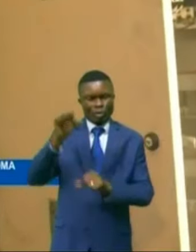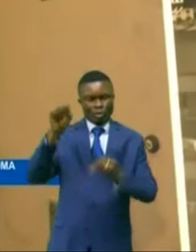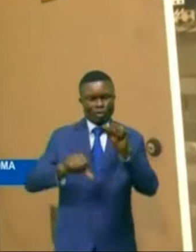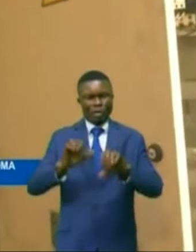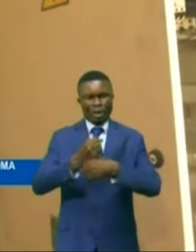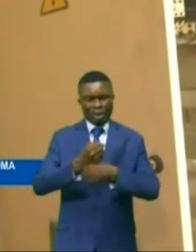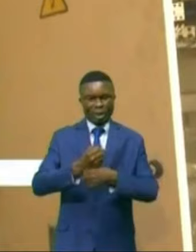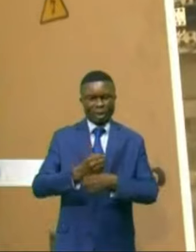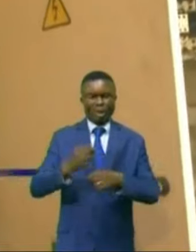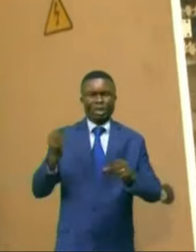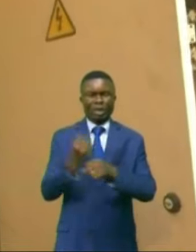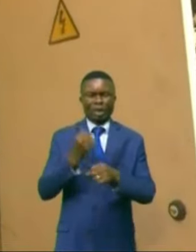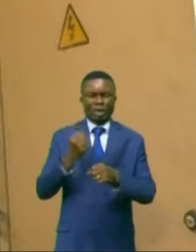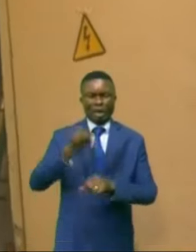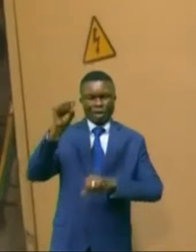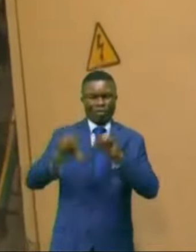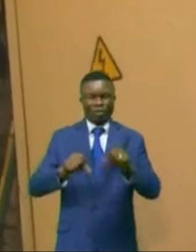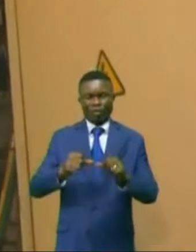causer des agents pathogènes.